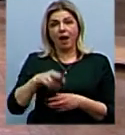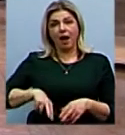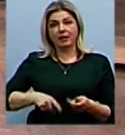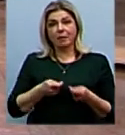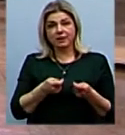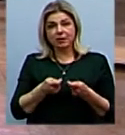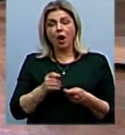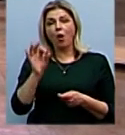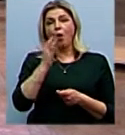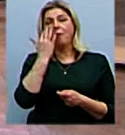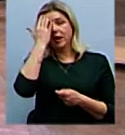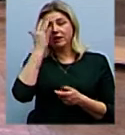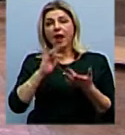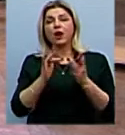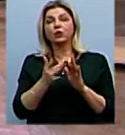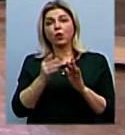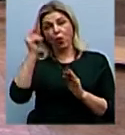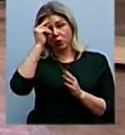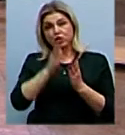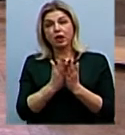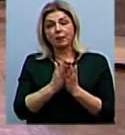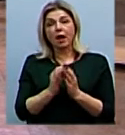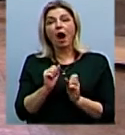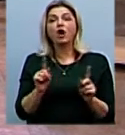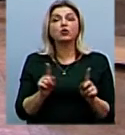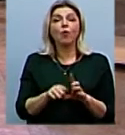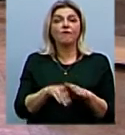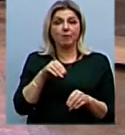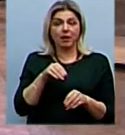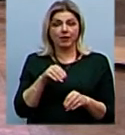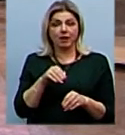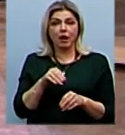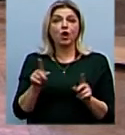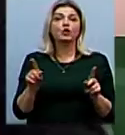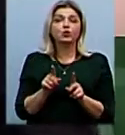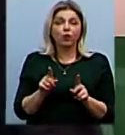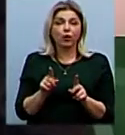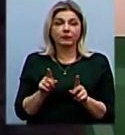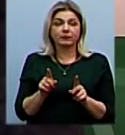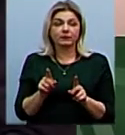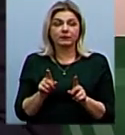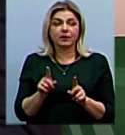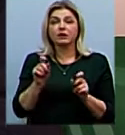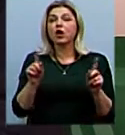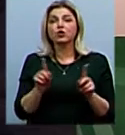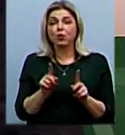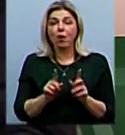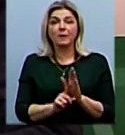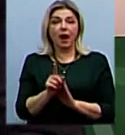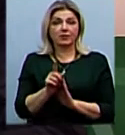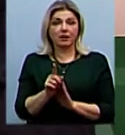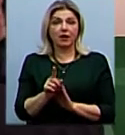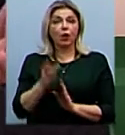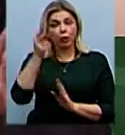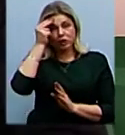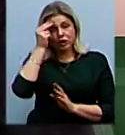электронных учебниках, там, да. И внимание, а что выбрать? Да, ну, а что за что браться, учитывая то,